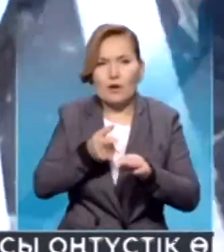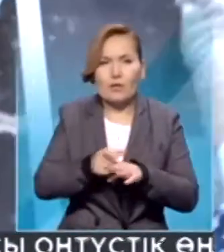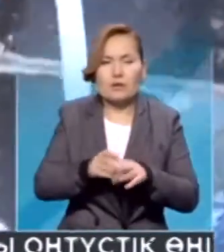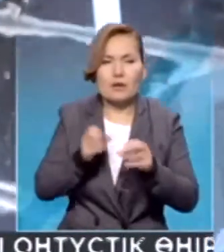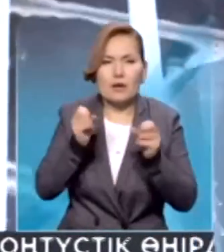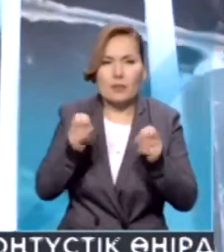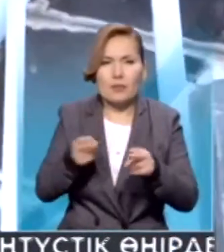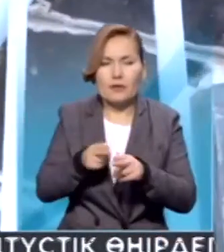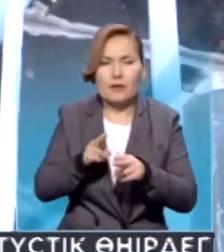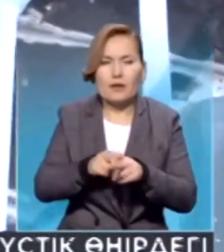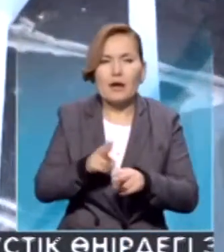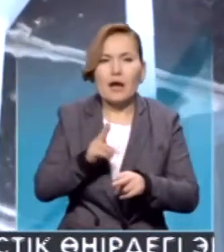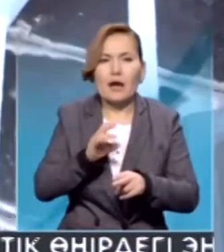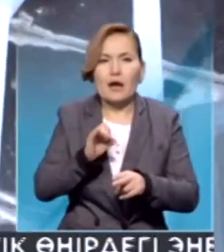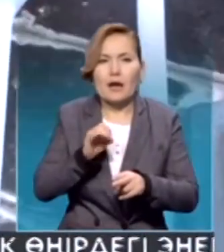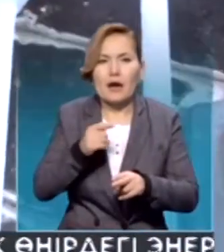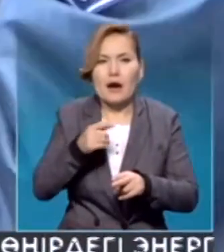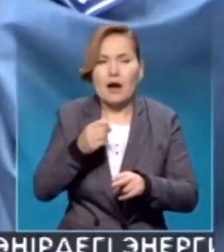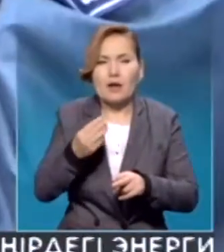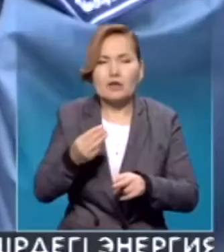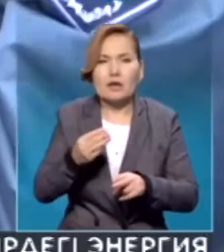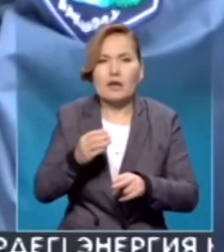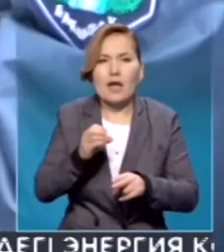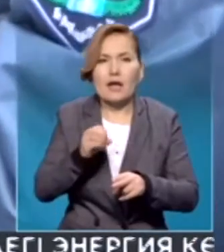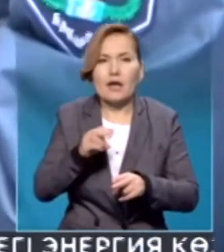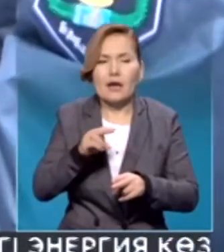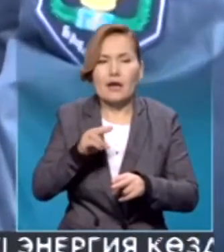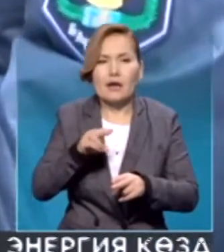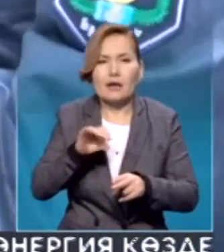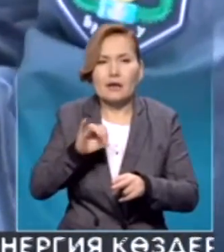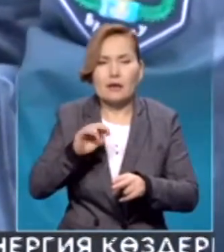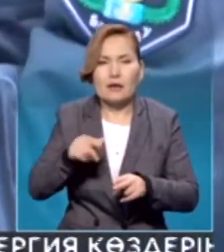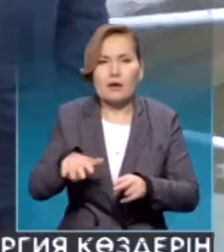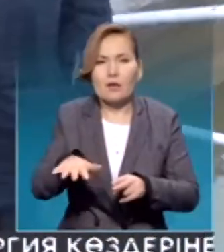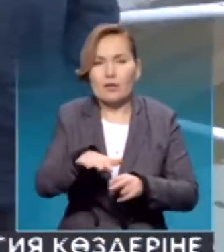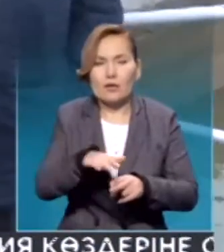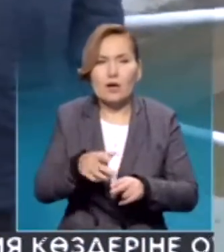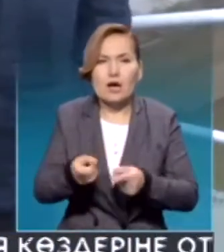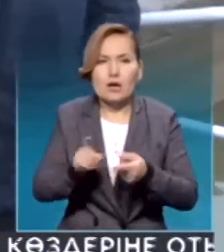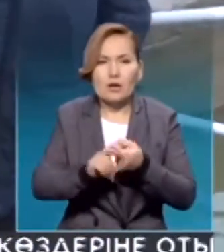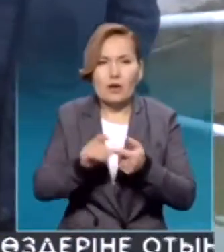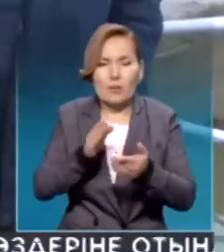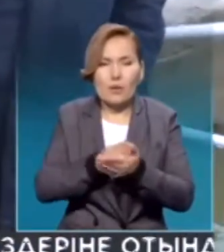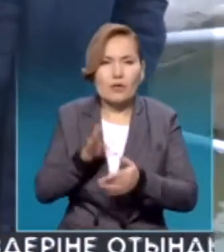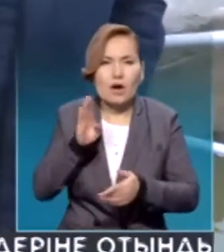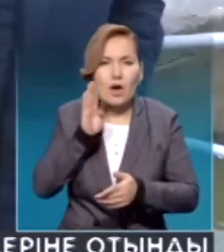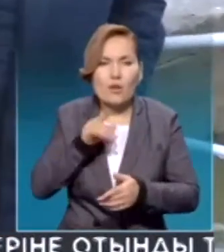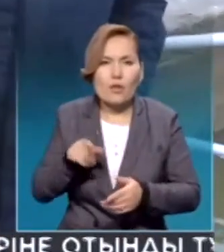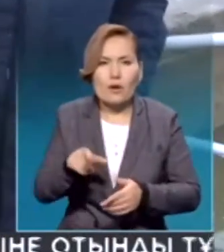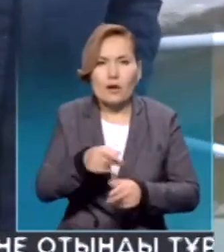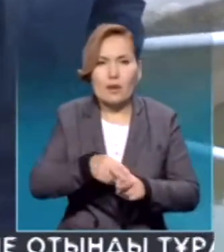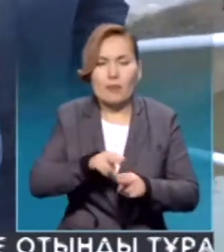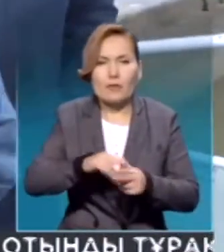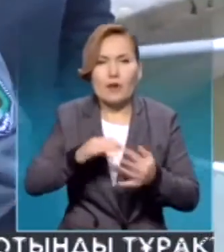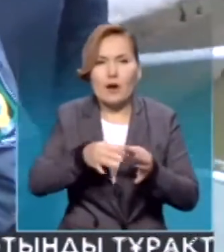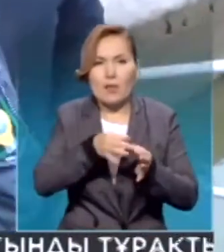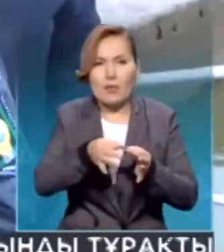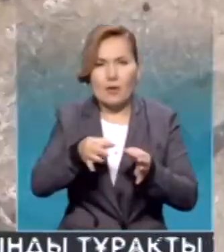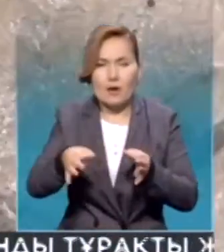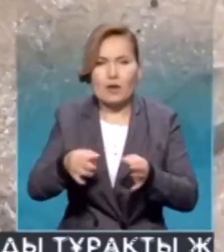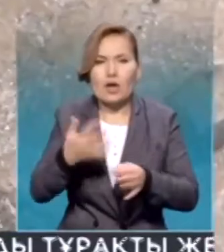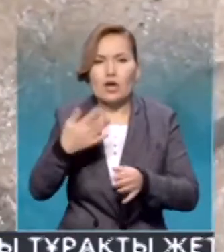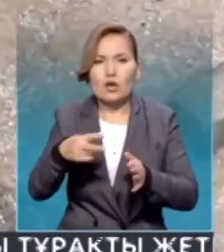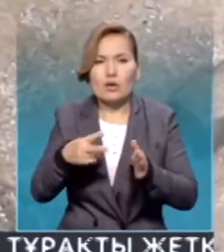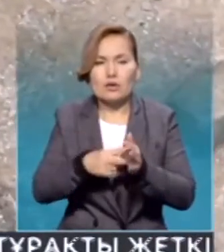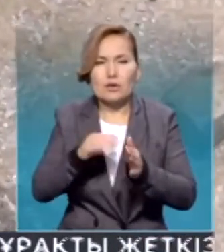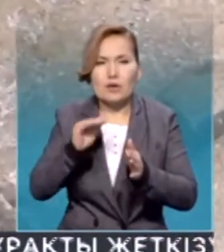қауіпті Қиғаш пен Шора Еділмен жалғасып жатыр. Осы аудандағы өзенді көктей өтетін елді мекендерде 57